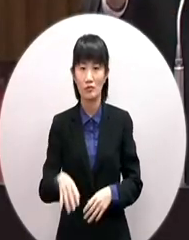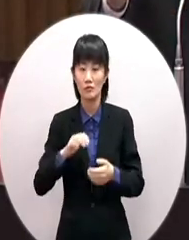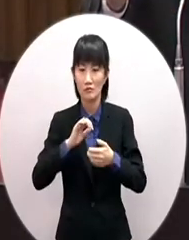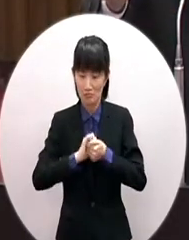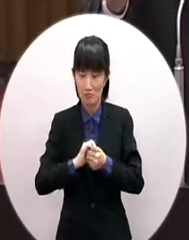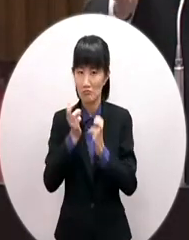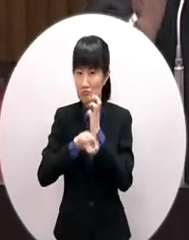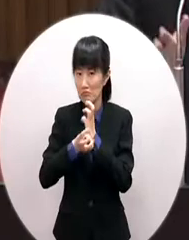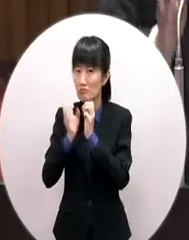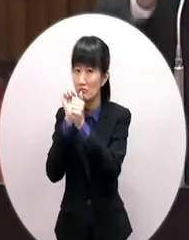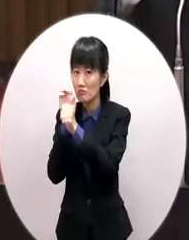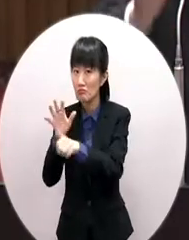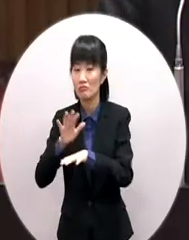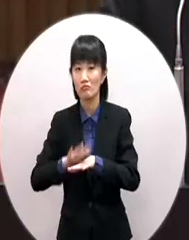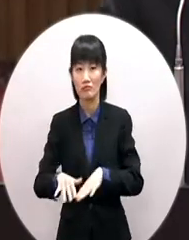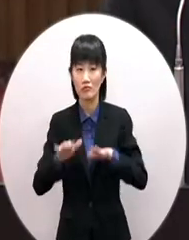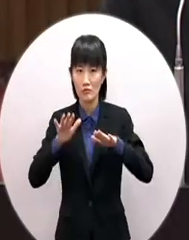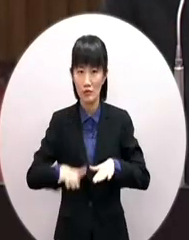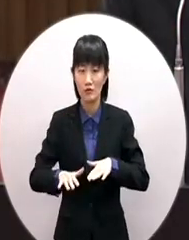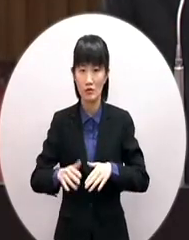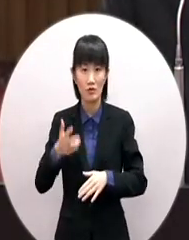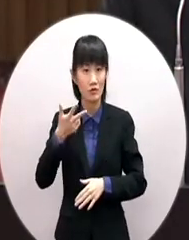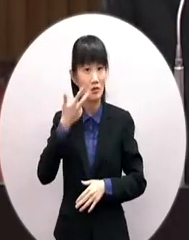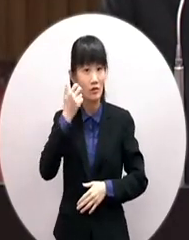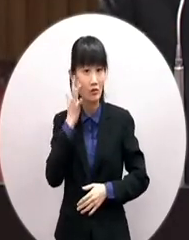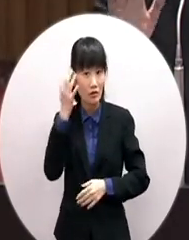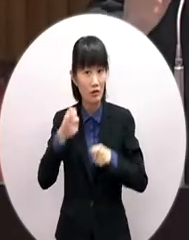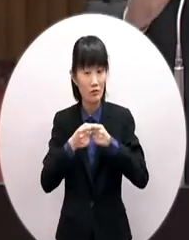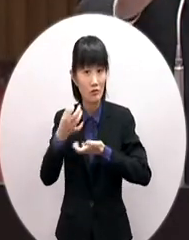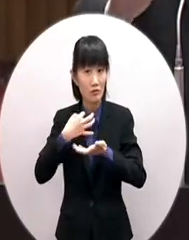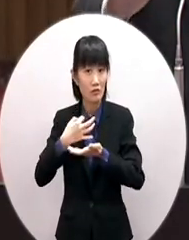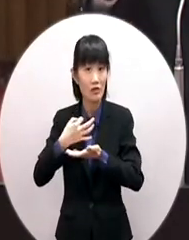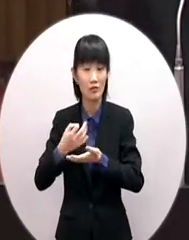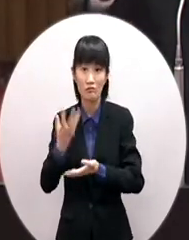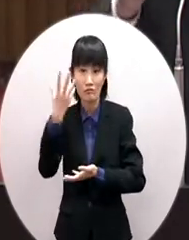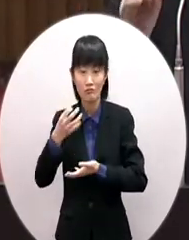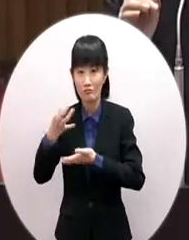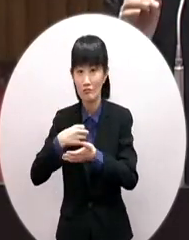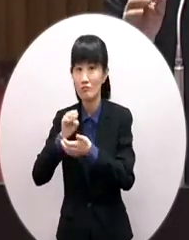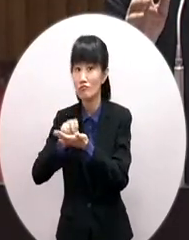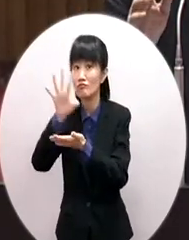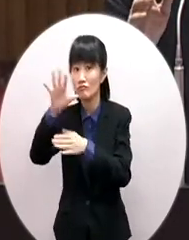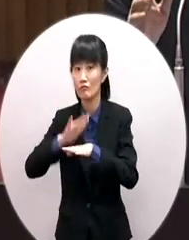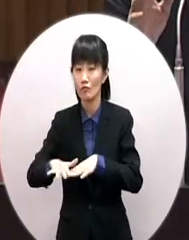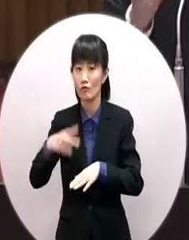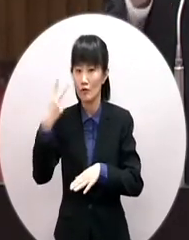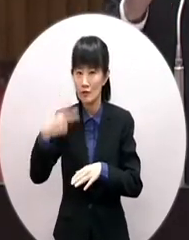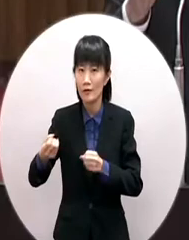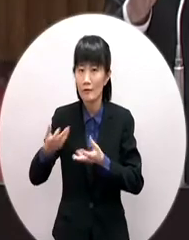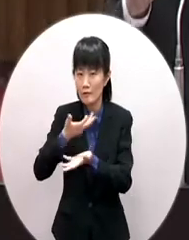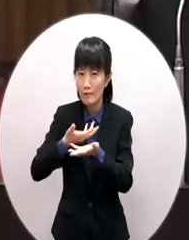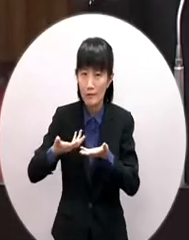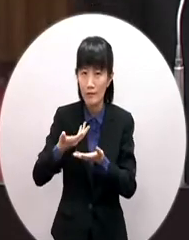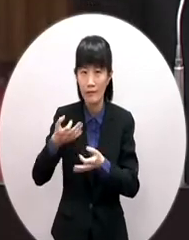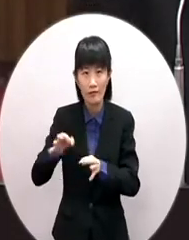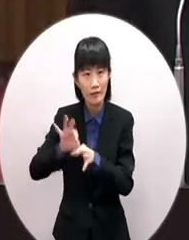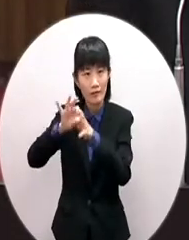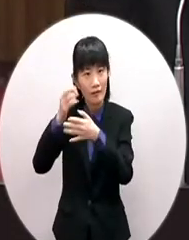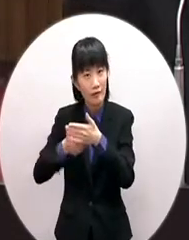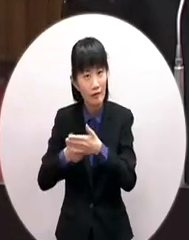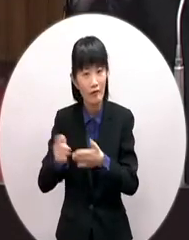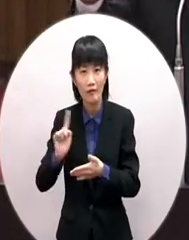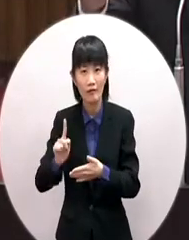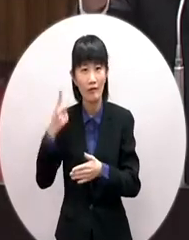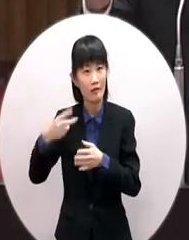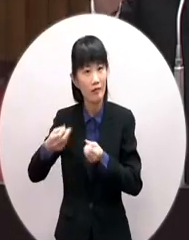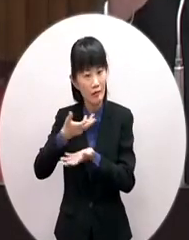细跟他说明我们目前的销售情况以外，那我们也可以去谈判美国的要求是如何。那特别是如果有牵涉